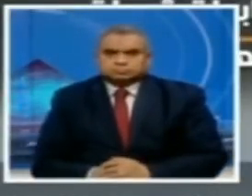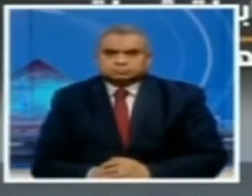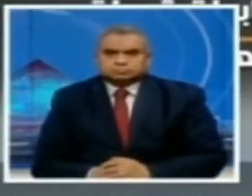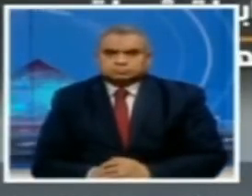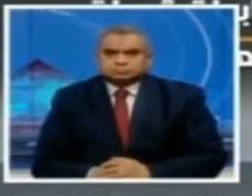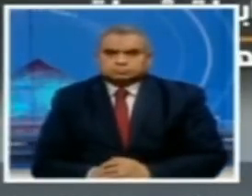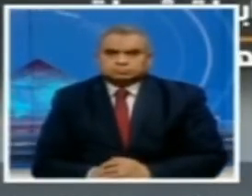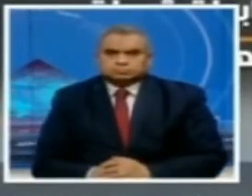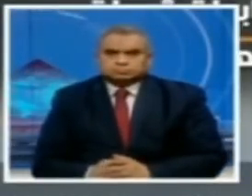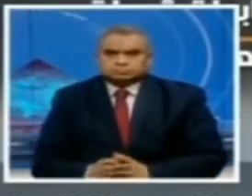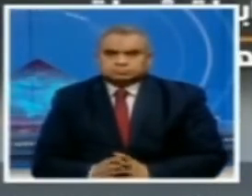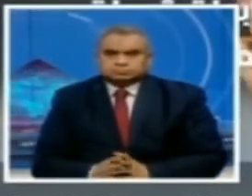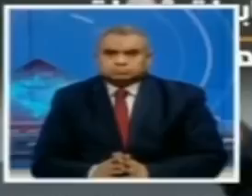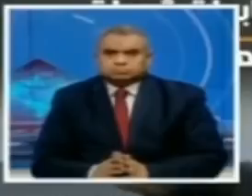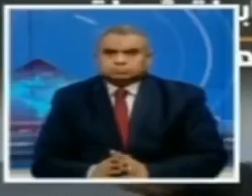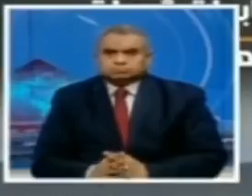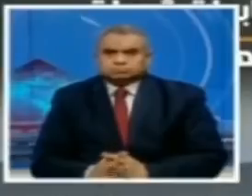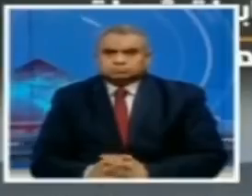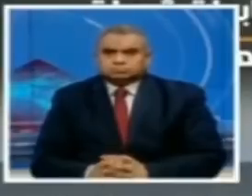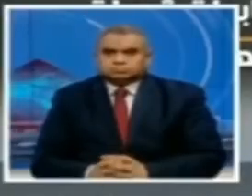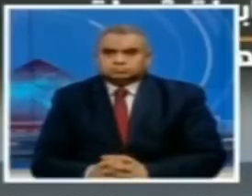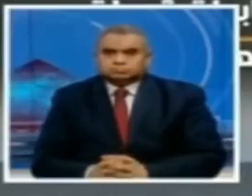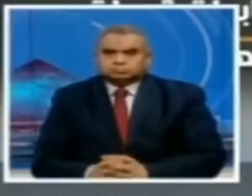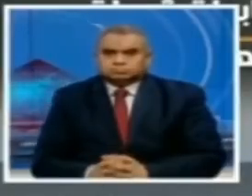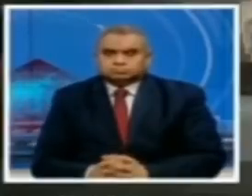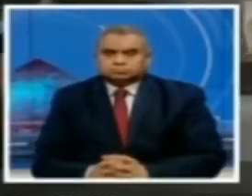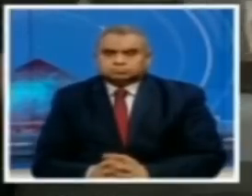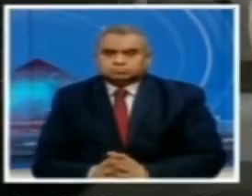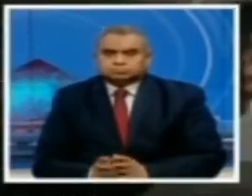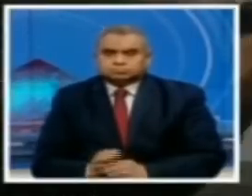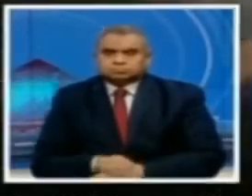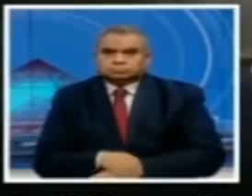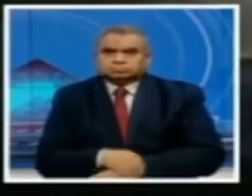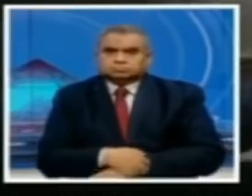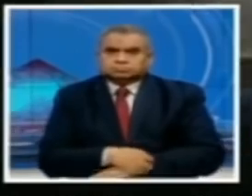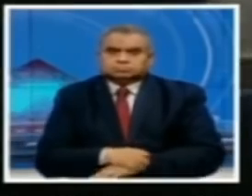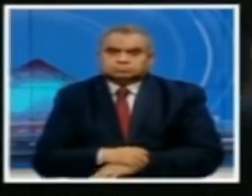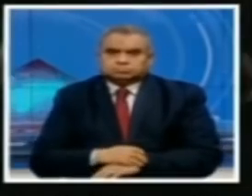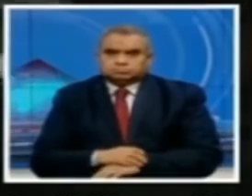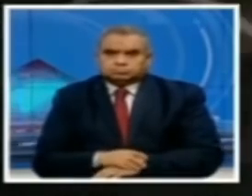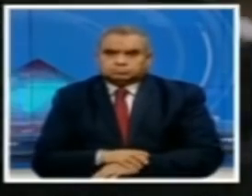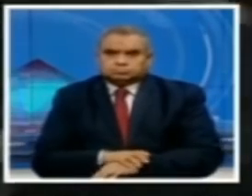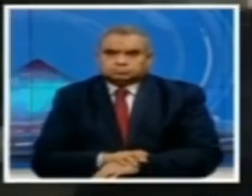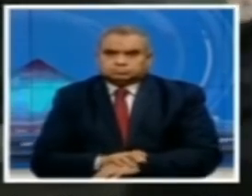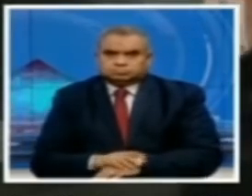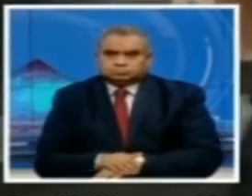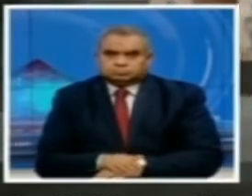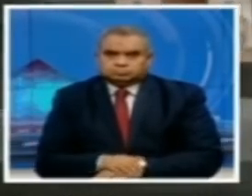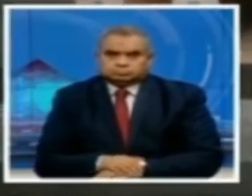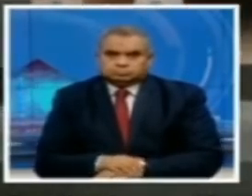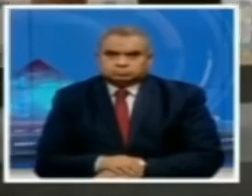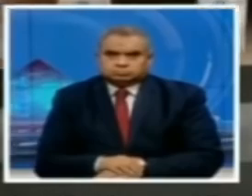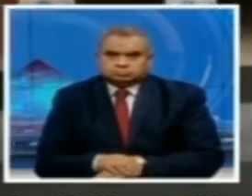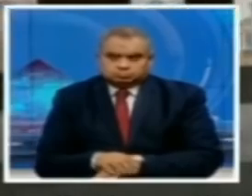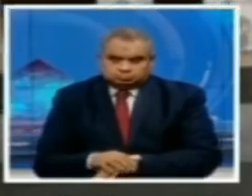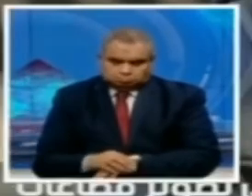On this academy night, on this training place that is very good, and I'm also happy to be on this good